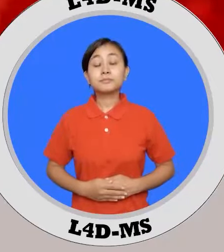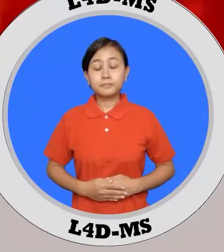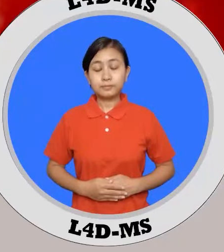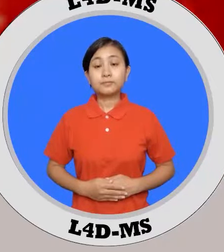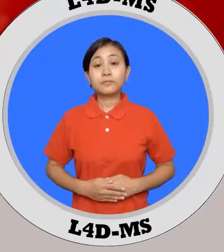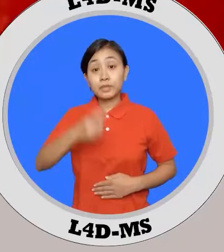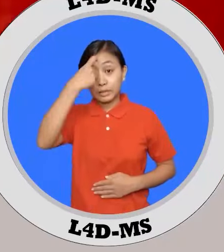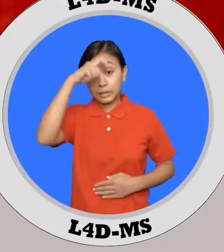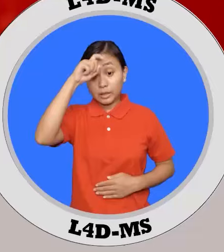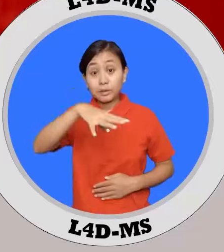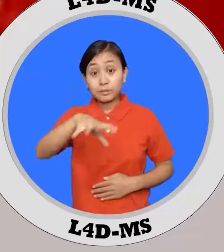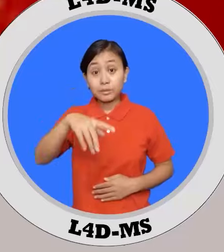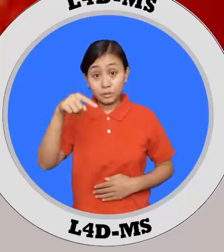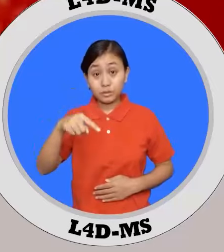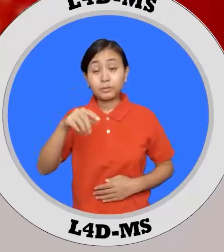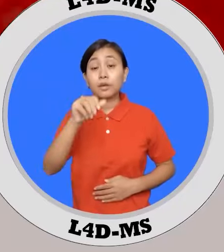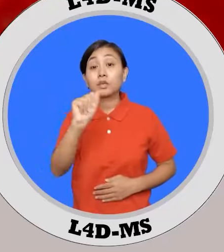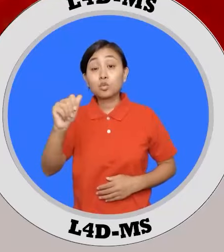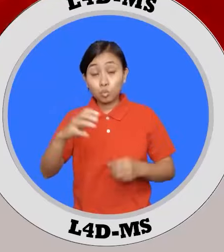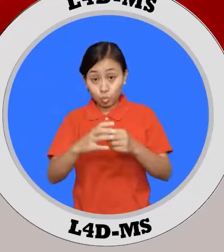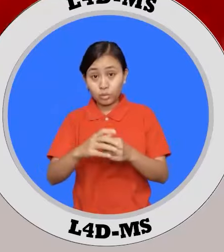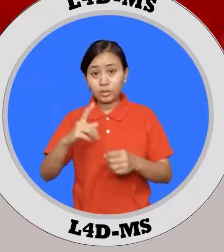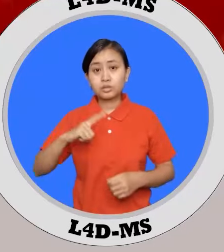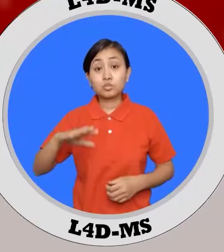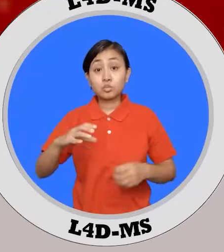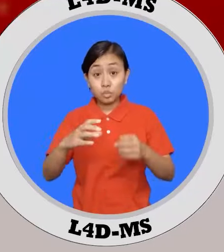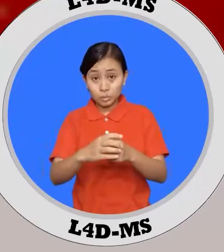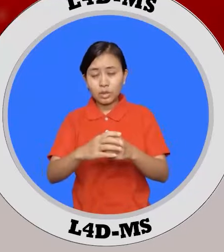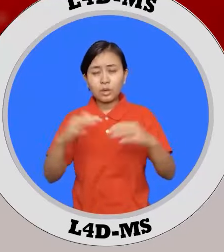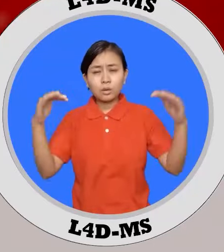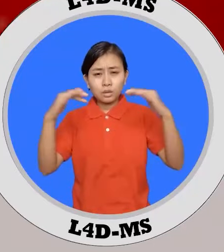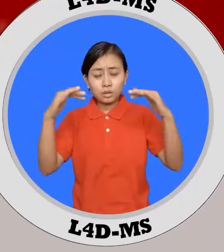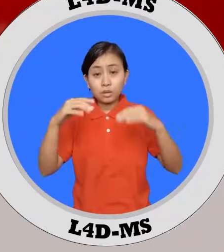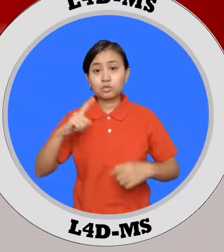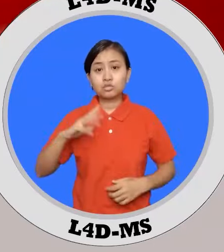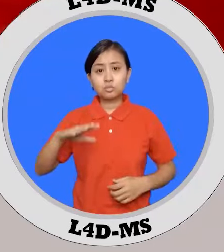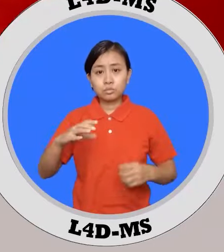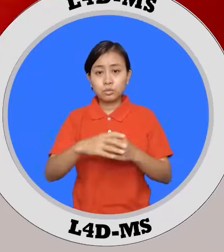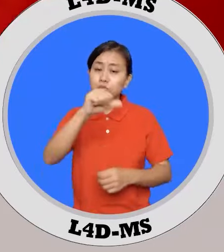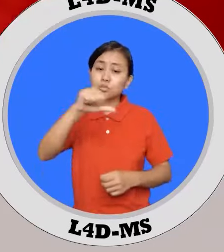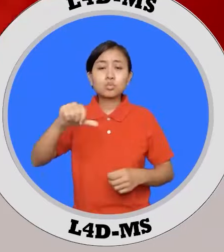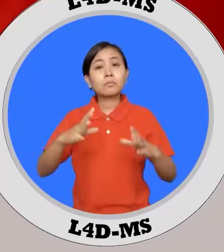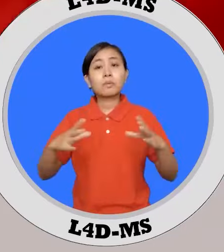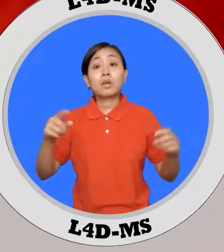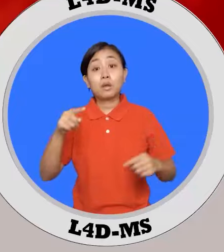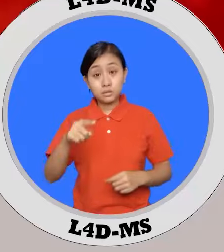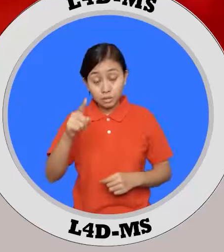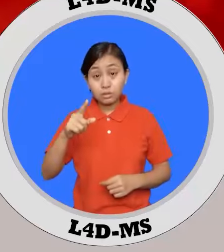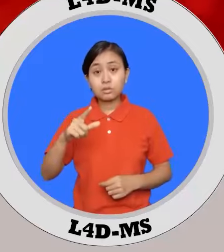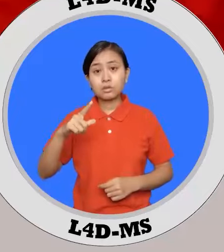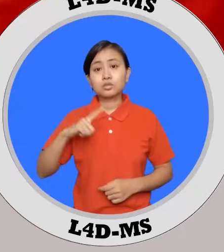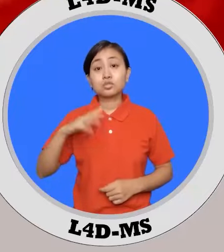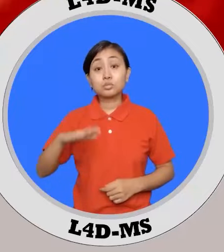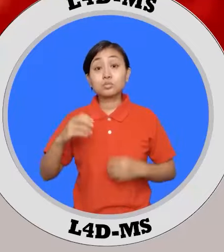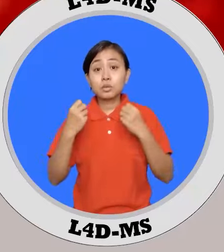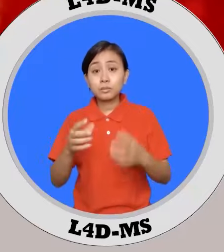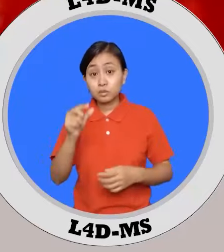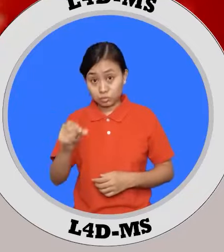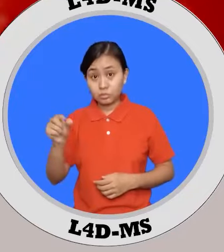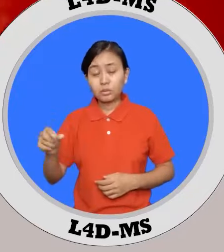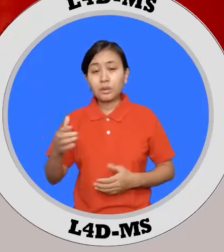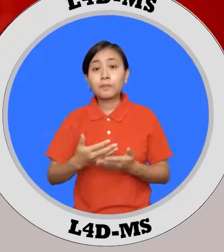င်ပြည်အတွင်းမှာစစ်ရေးနိုင်ငံရေးအဘက်ဘက်ကရှုံးနိမ့်နေတဲ့စစ်ကောင်စီအတွက်သူရဲ့ lobby တွေကတော့တရင်မားတွေကိုဖြန့်ချီပြီးတော့